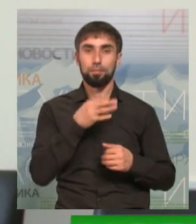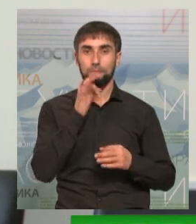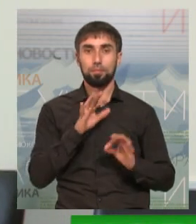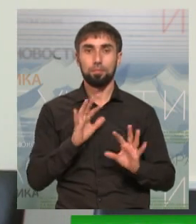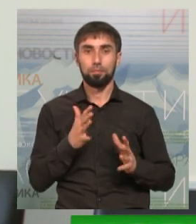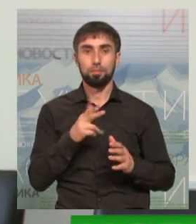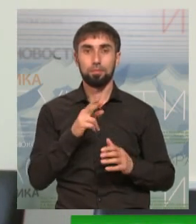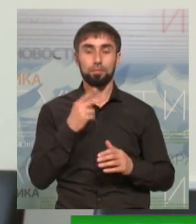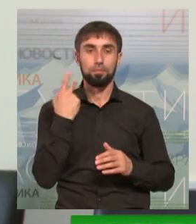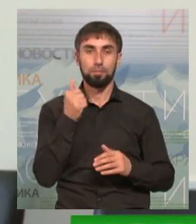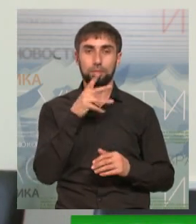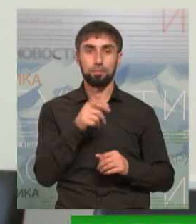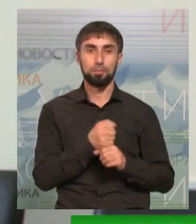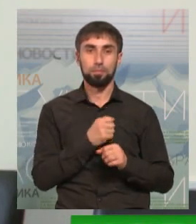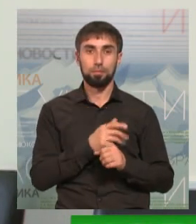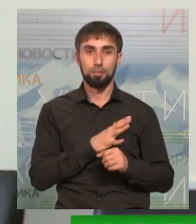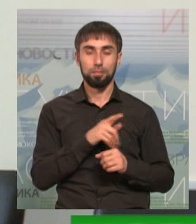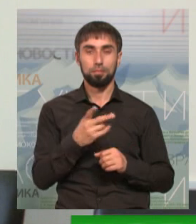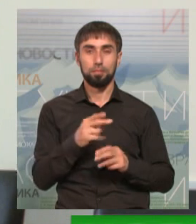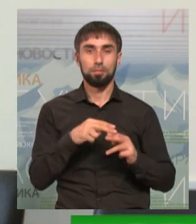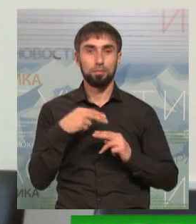случае, долг, который ты сделал, с ним надо